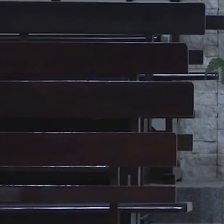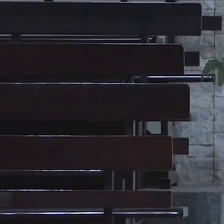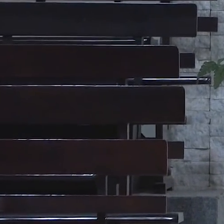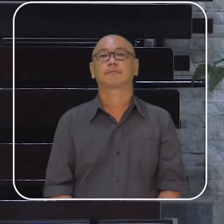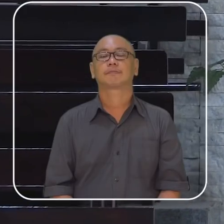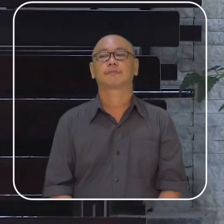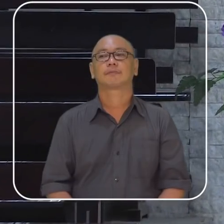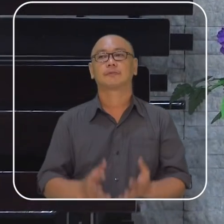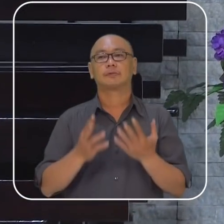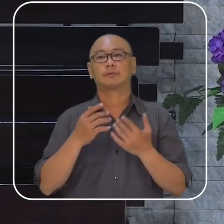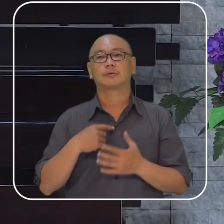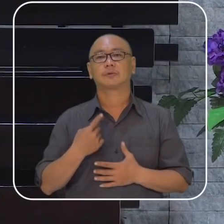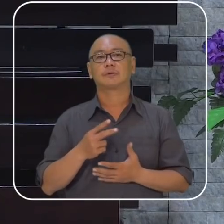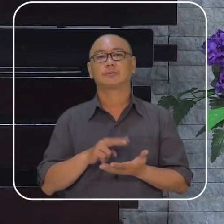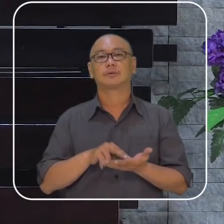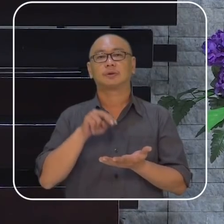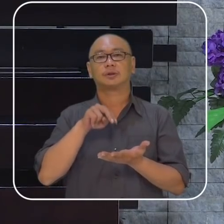Jemaat, marilah kita bangkit berdiri.